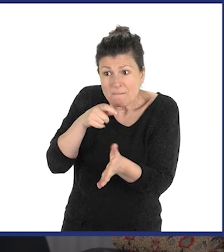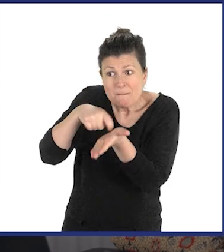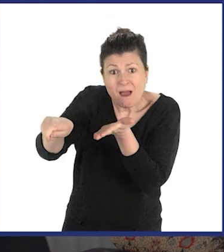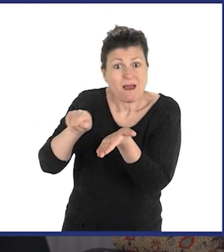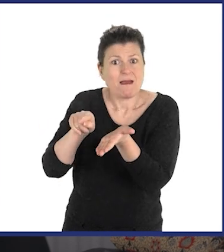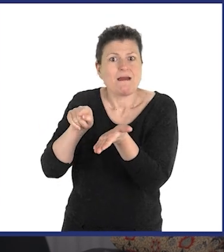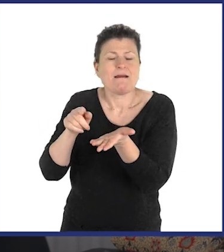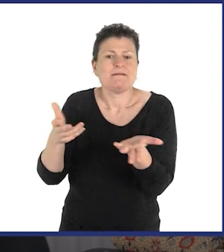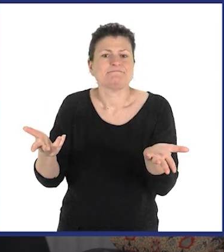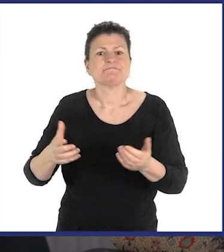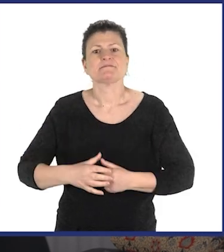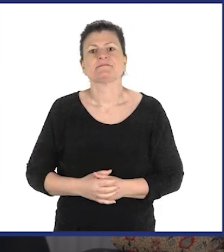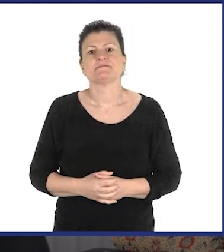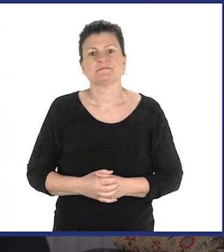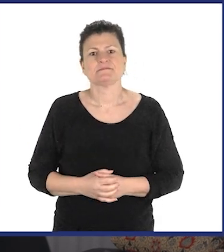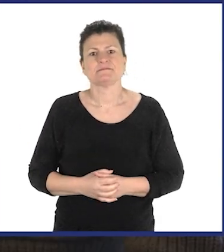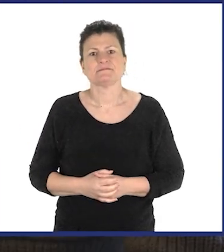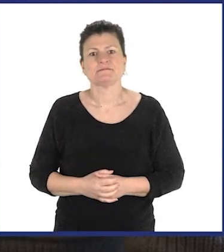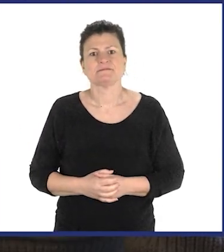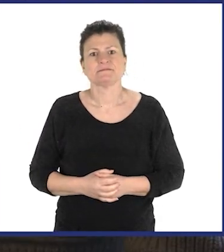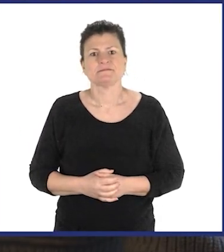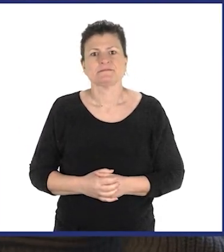qu'ils ne veulent pas, mais parce qu'ils ne peuvent pas financièrement.